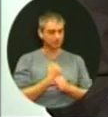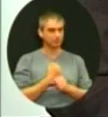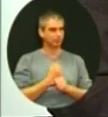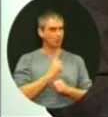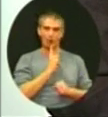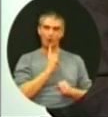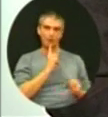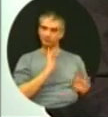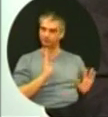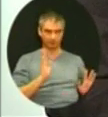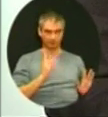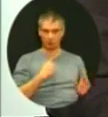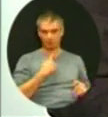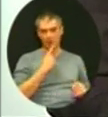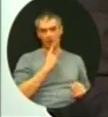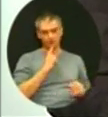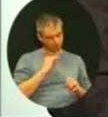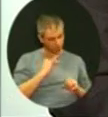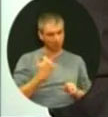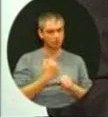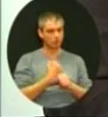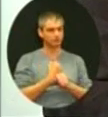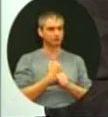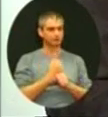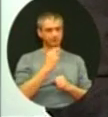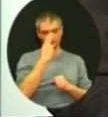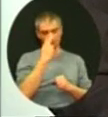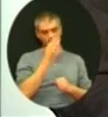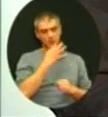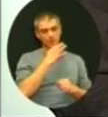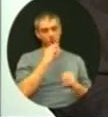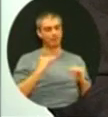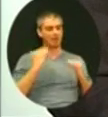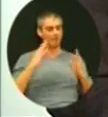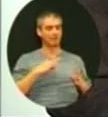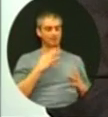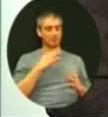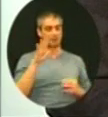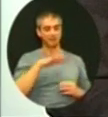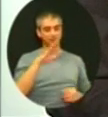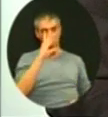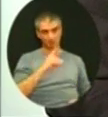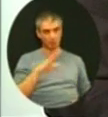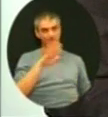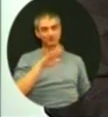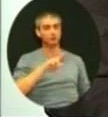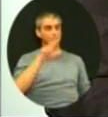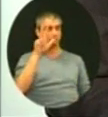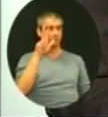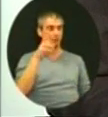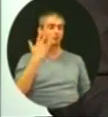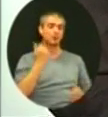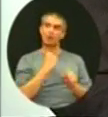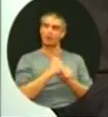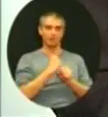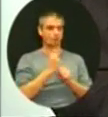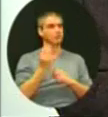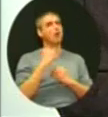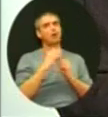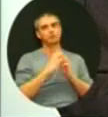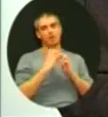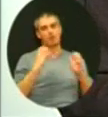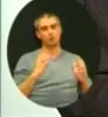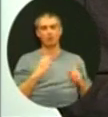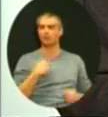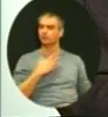לא מספיק, לא משהו לא מספיקות, נעשות פעולות לנסות לשפר את רמת הבריאות באזור הדרום ובאזור הצפון. כן. ועבודה עוד ארוכה